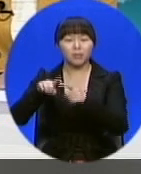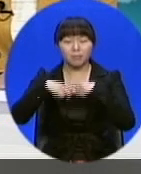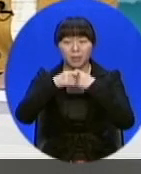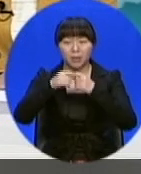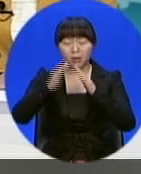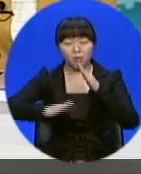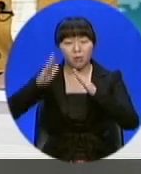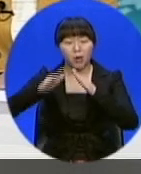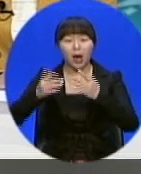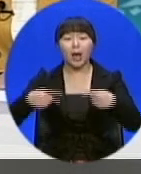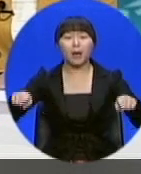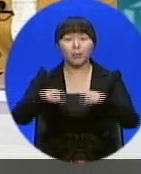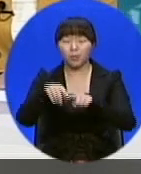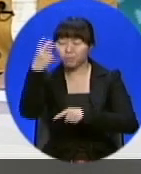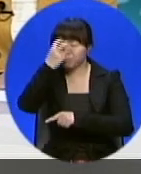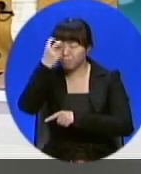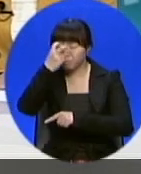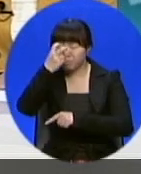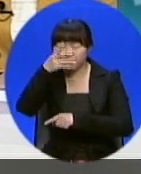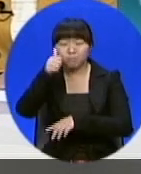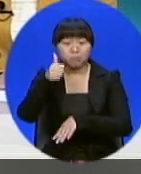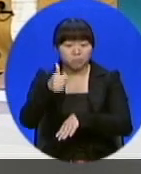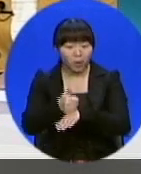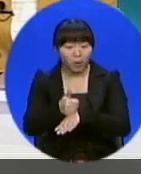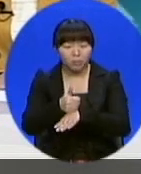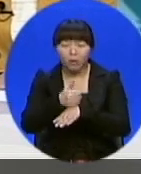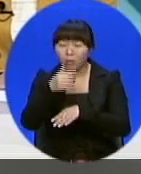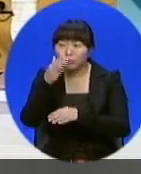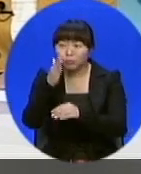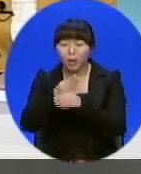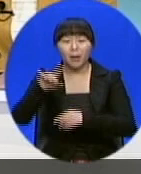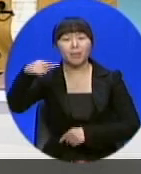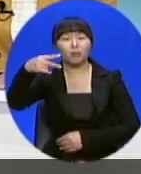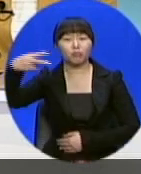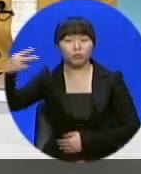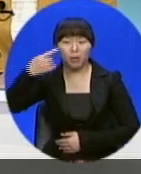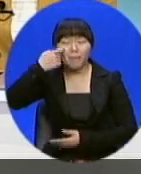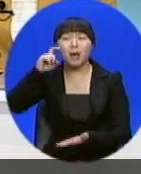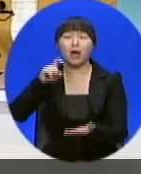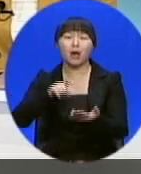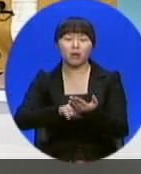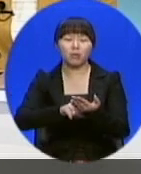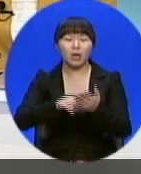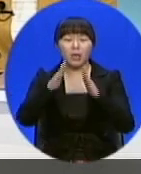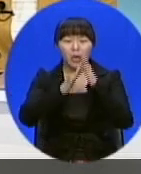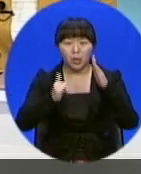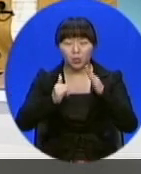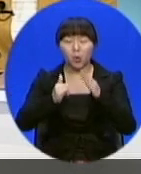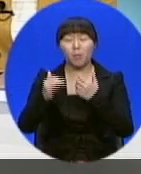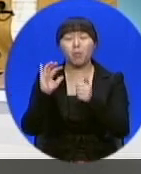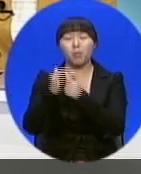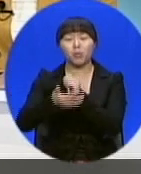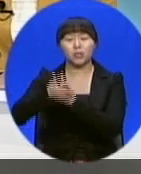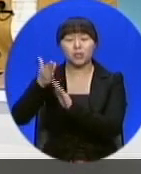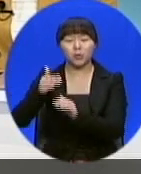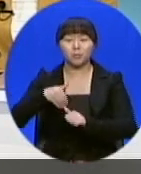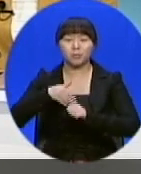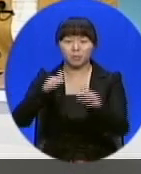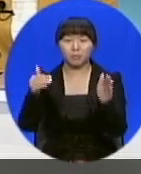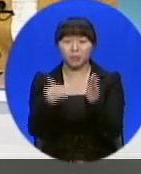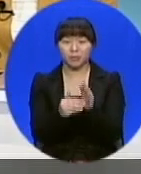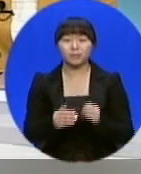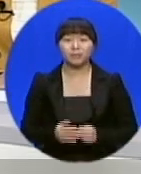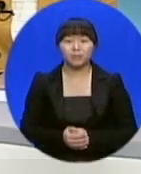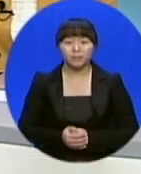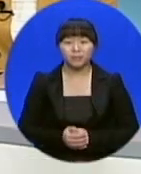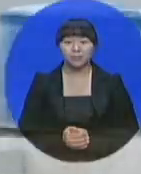민관합동 일제 수색을 펼쳤는데요. 경찰이 수색 기간 중 실종자 102명을 발견해 가족이나 보호시설로 인계했습니다. 박정인 기자입니다.